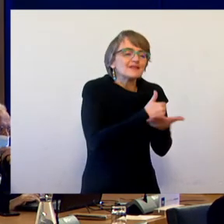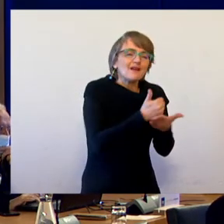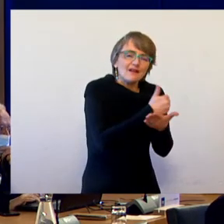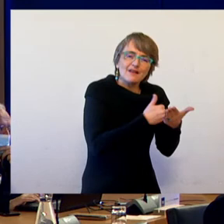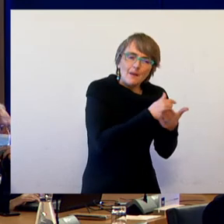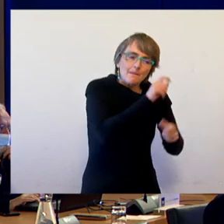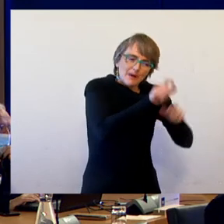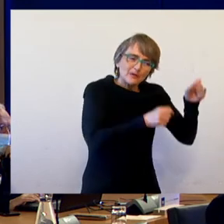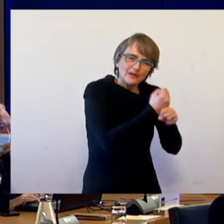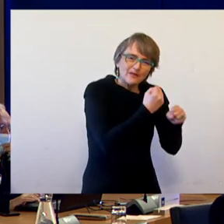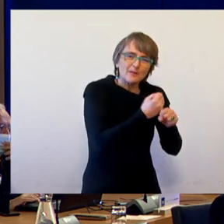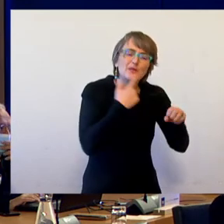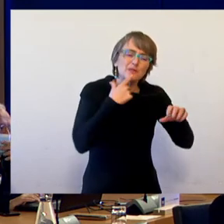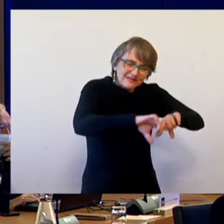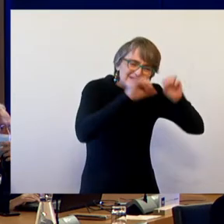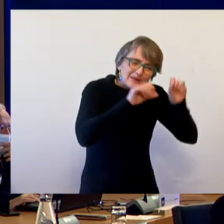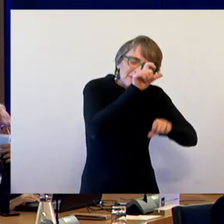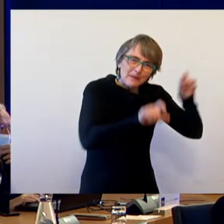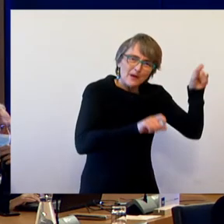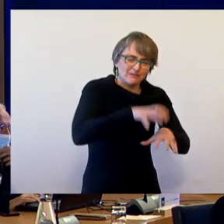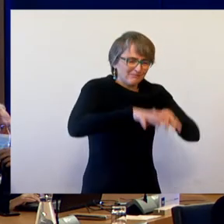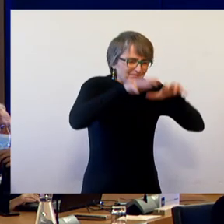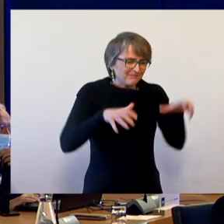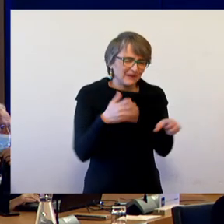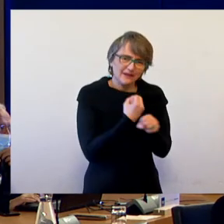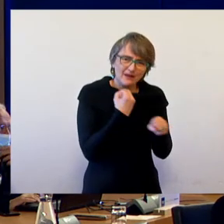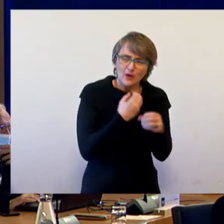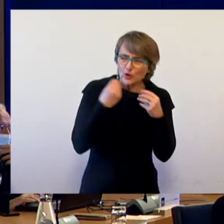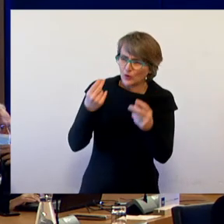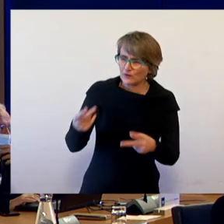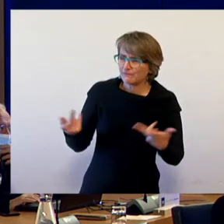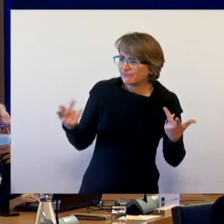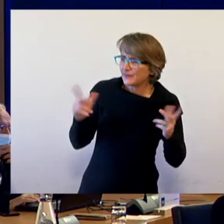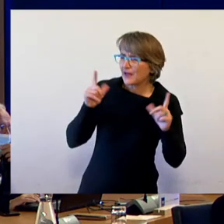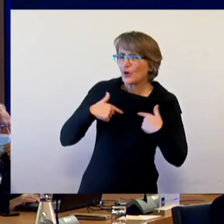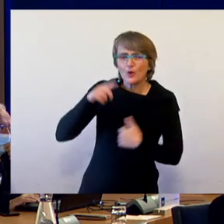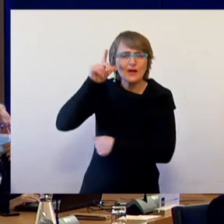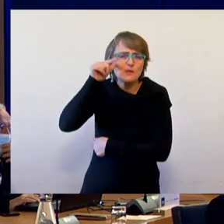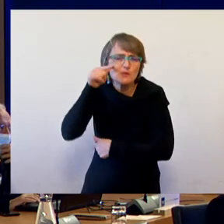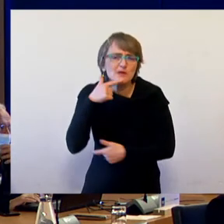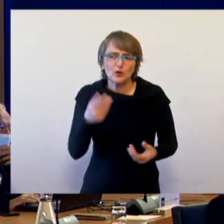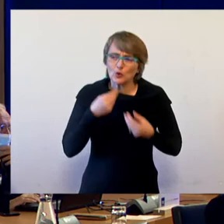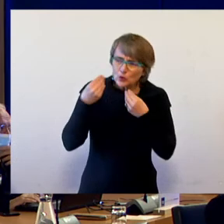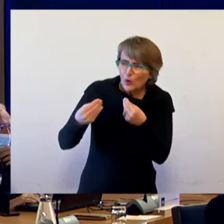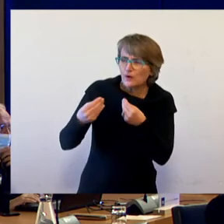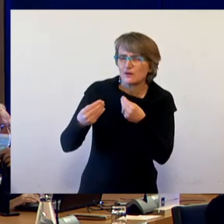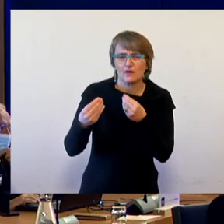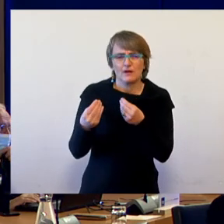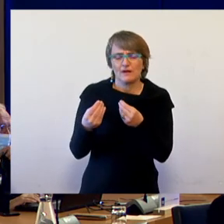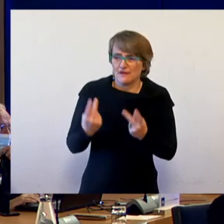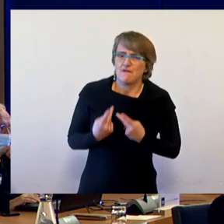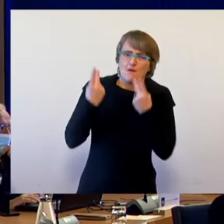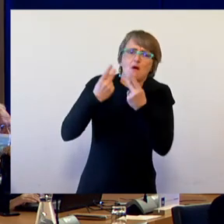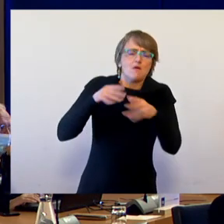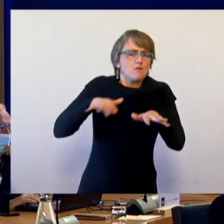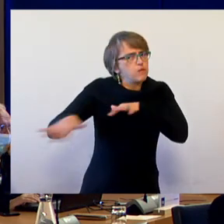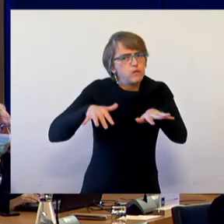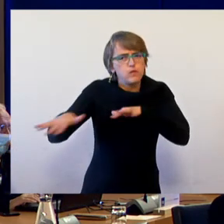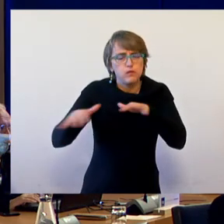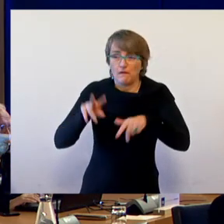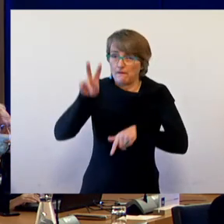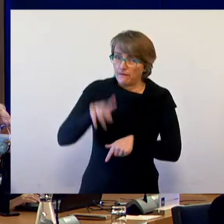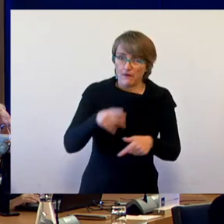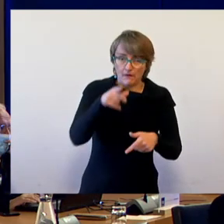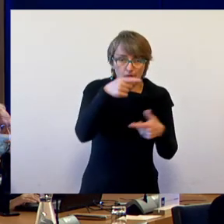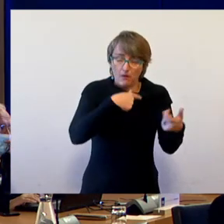de celles et ceux qui font vivre l'école républicaine au quotidien. Et face à cette masse de travail, vous êtes à la ramasse. Alors Monsieur Aslagnan, l'adjoint aux ressources humaines, avait